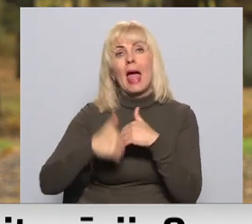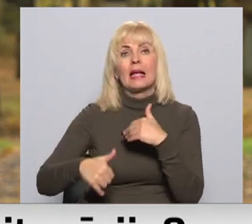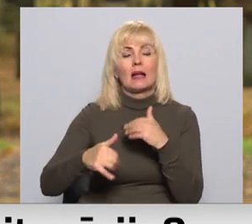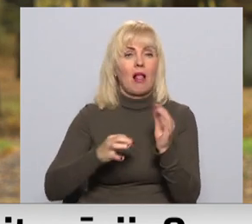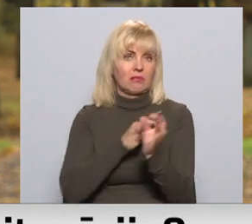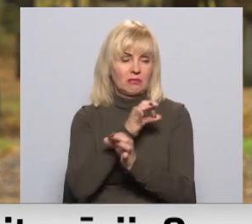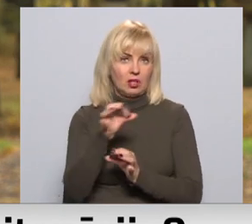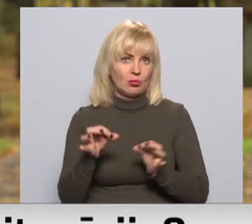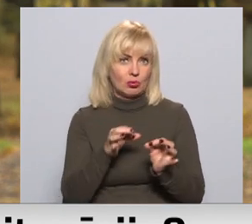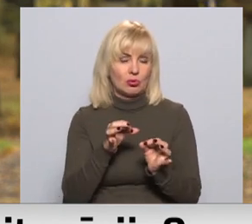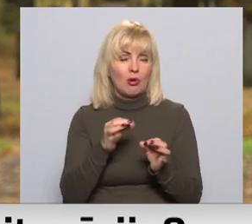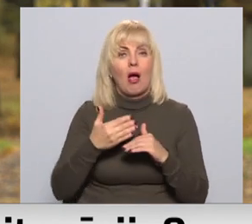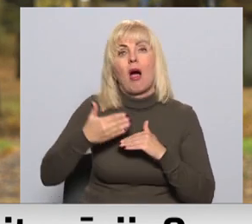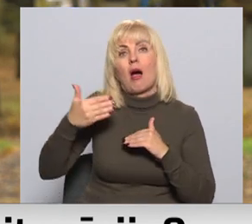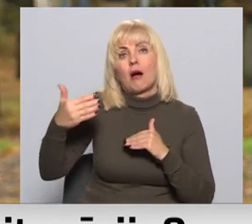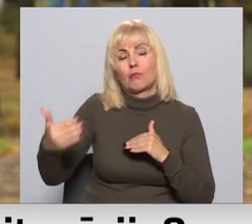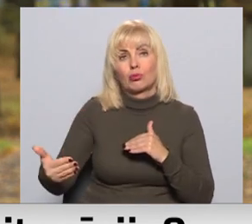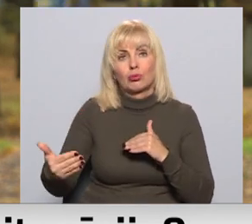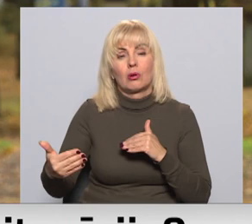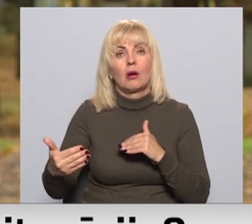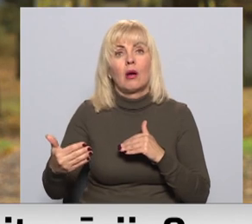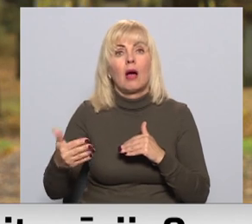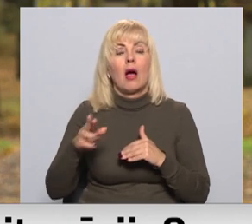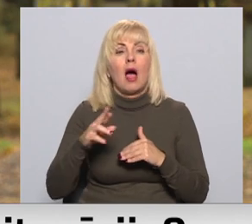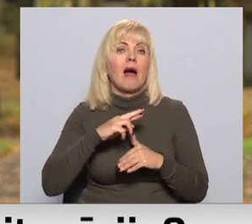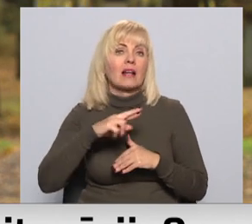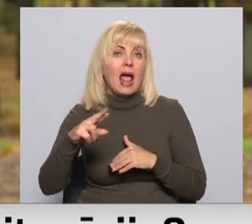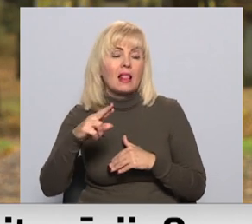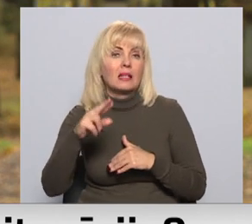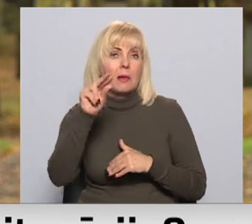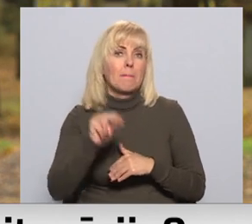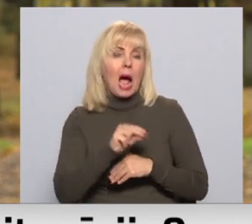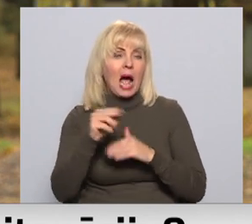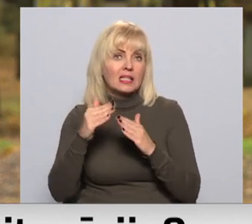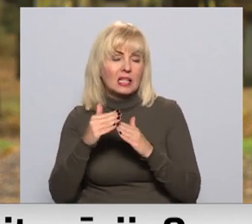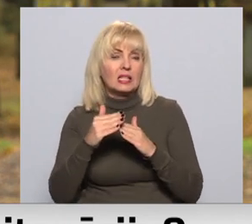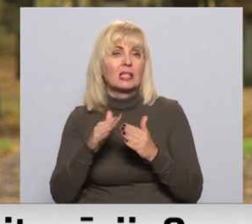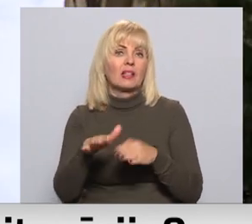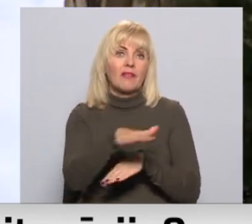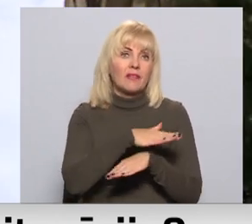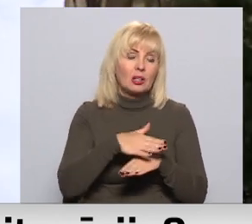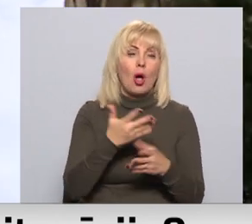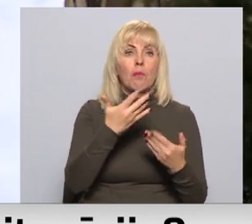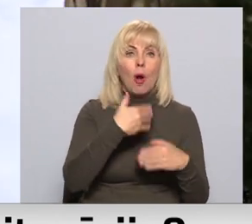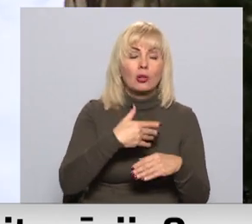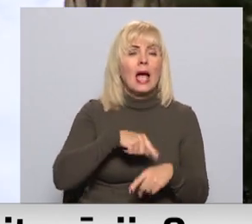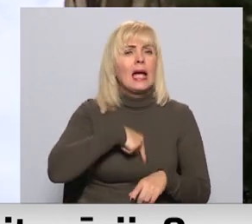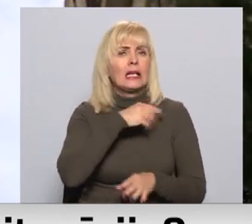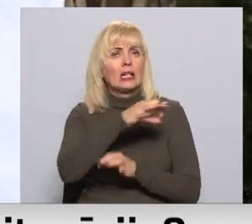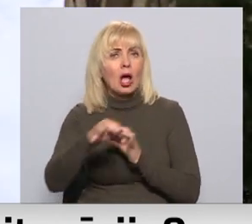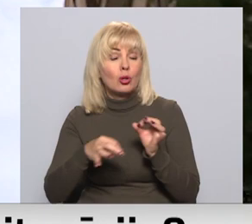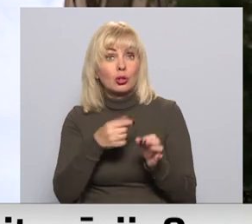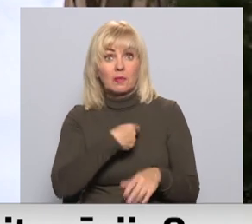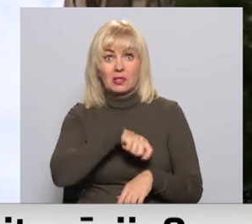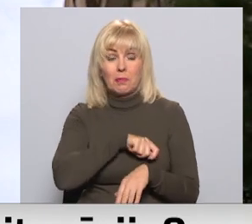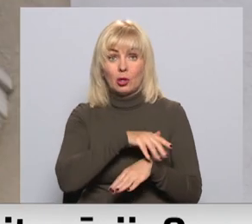diskusijas. Ārpus reliģiskās un baznīcu vides, ārpus politiķu vides. Pēc ilgām diskusijām, piemēram,